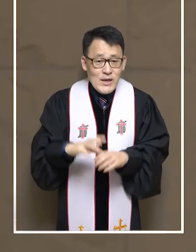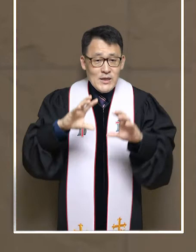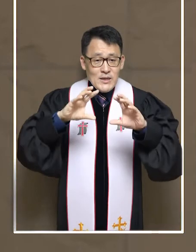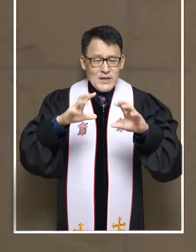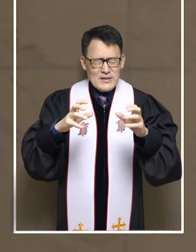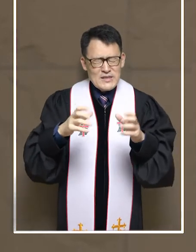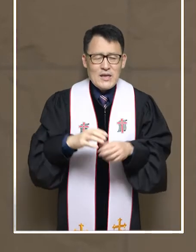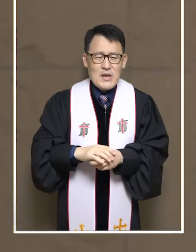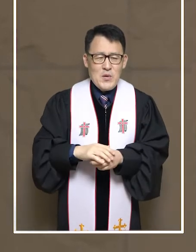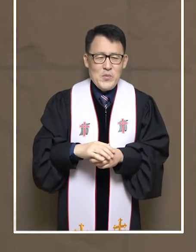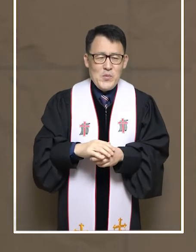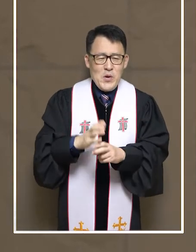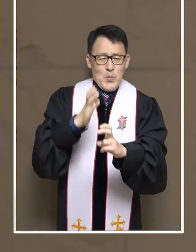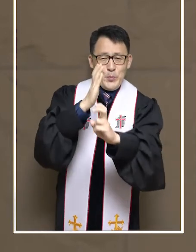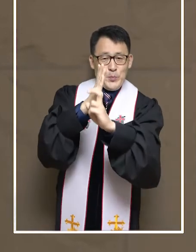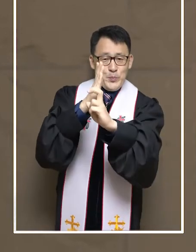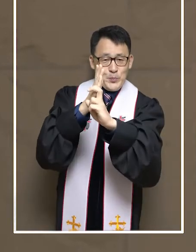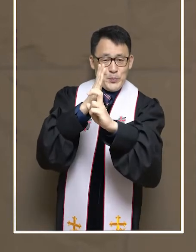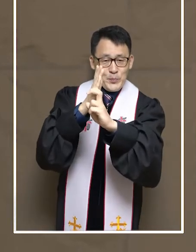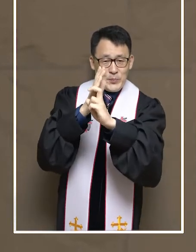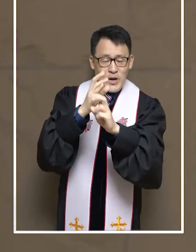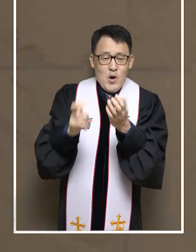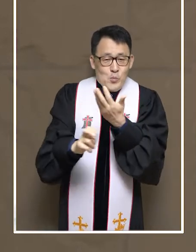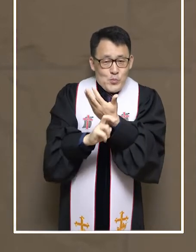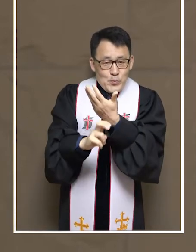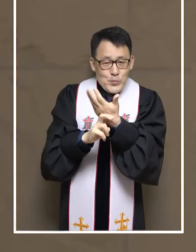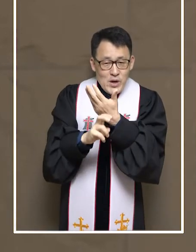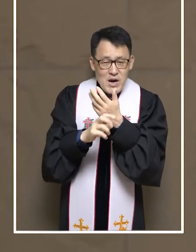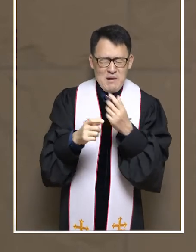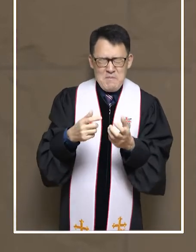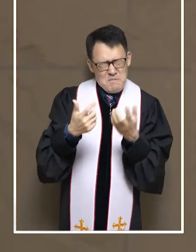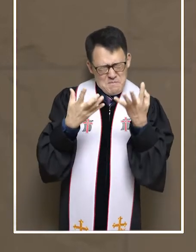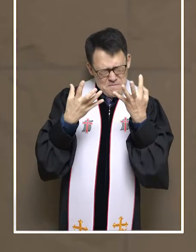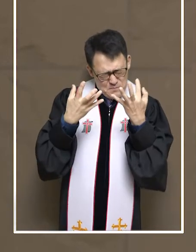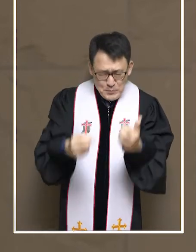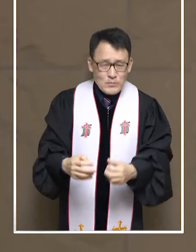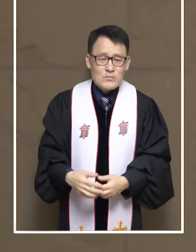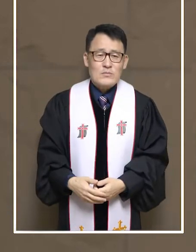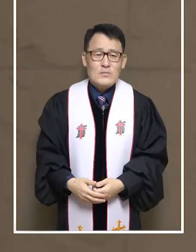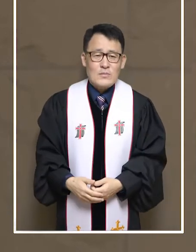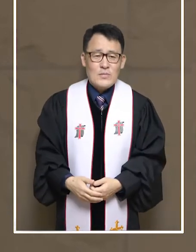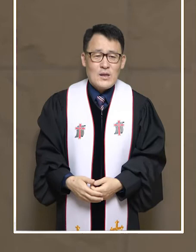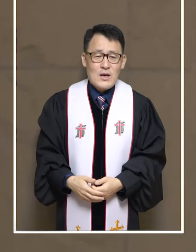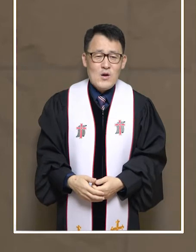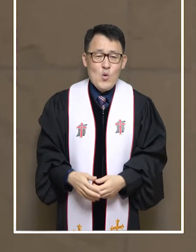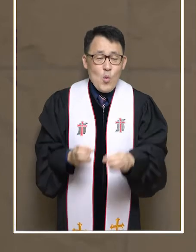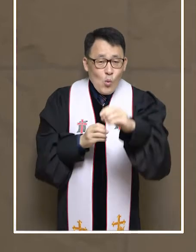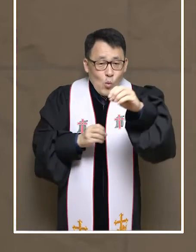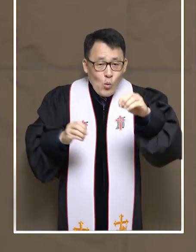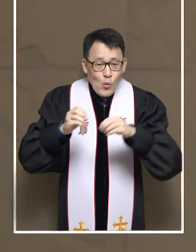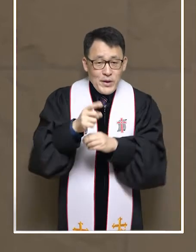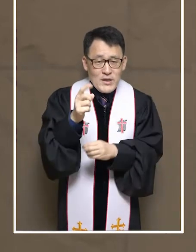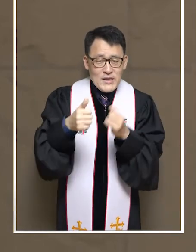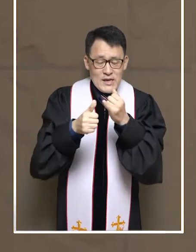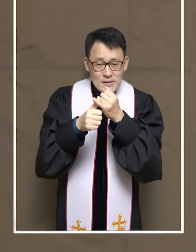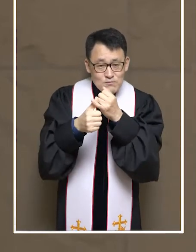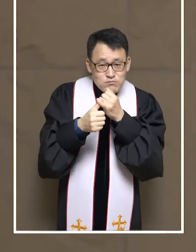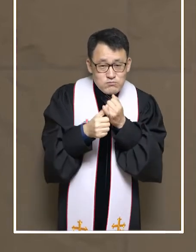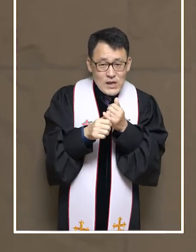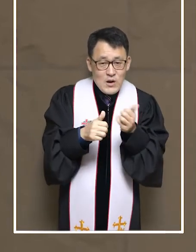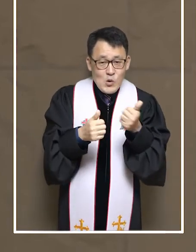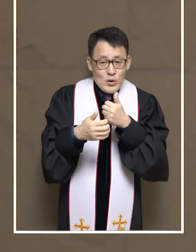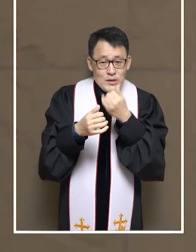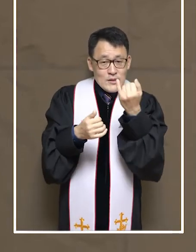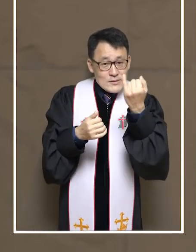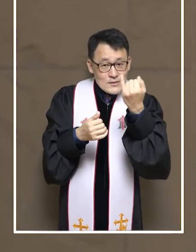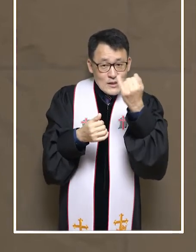사람들이 세상에 많습니다. 그래서 편법과 불법을 저지르는 사람이 얼마나 많은지 모릅니다. 그러나 설령